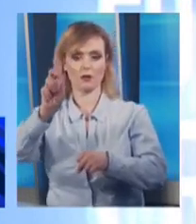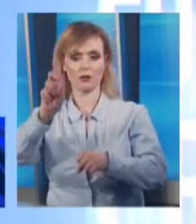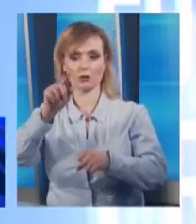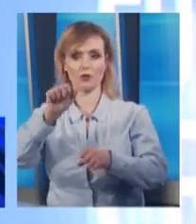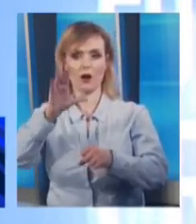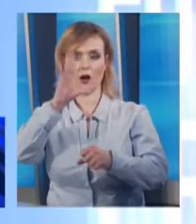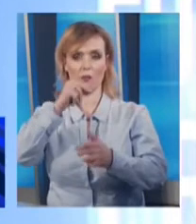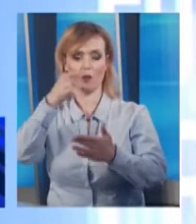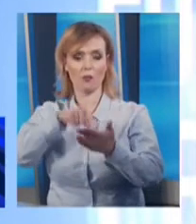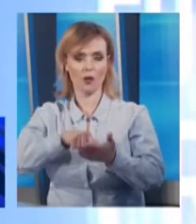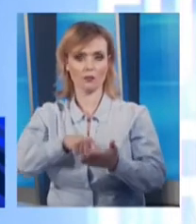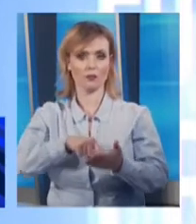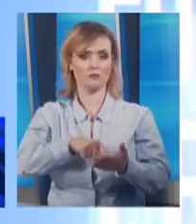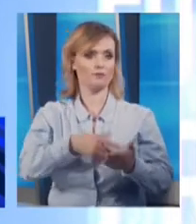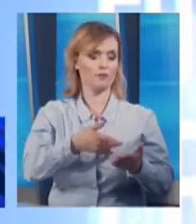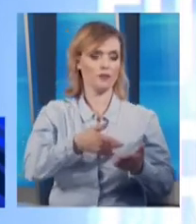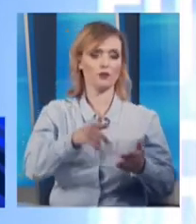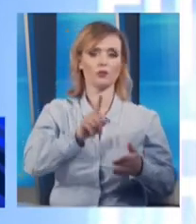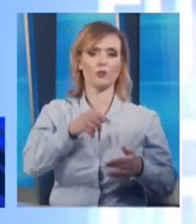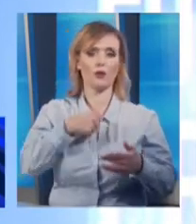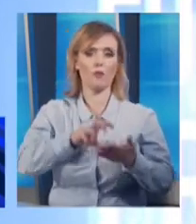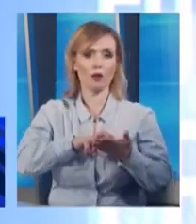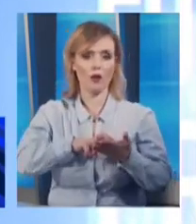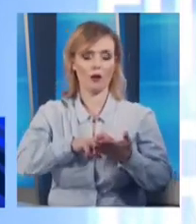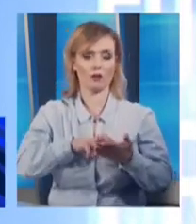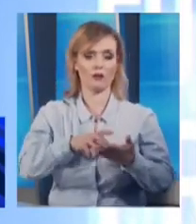noi frică, oligarhie,